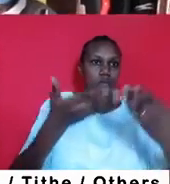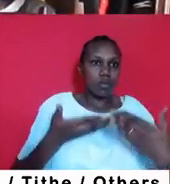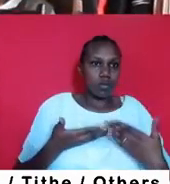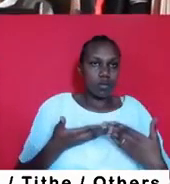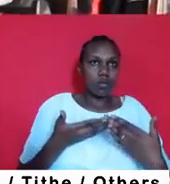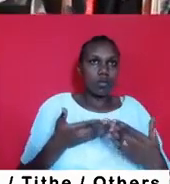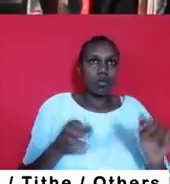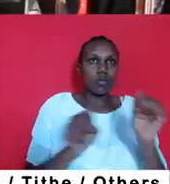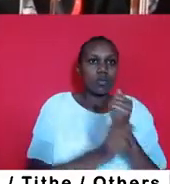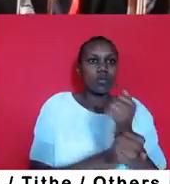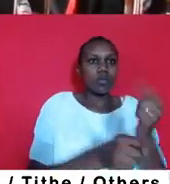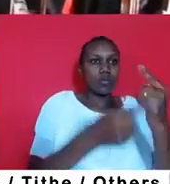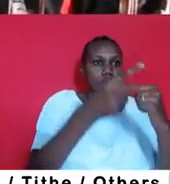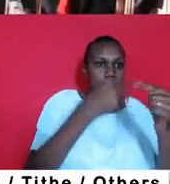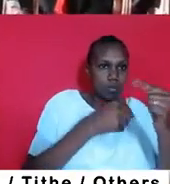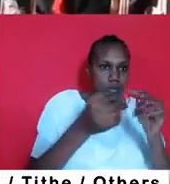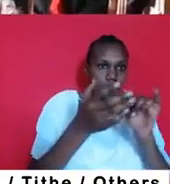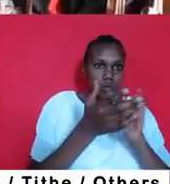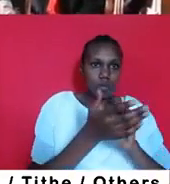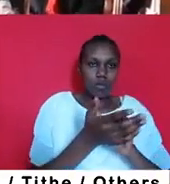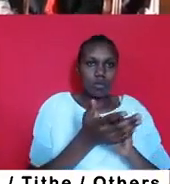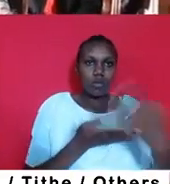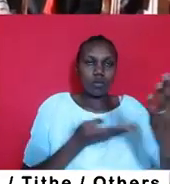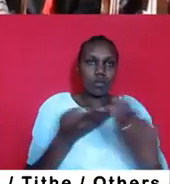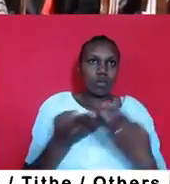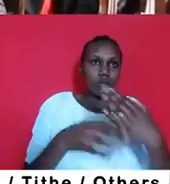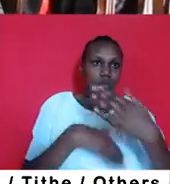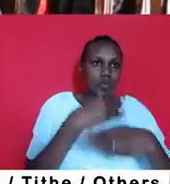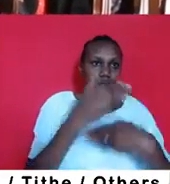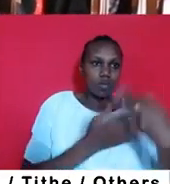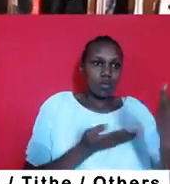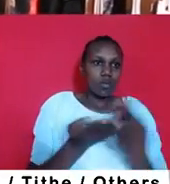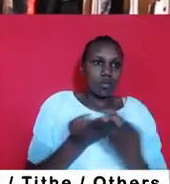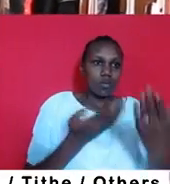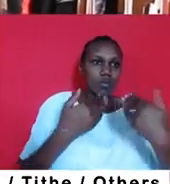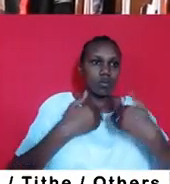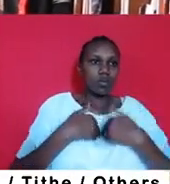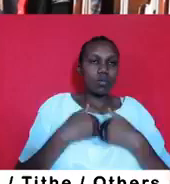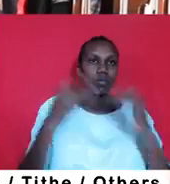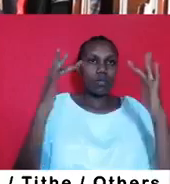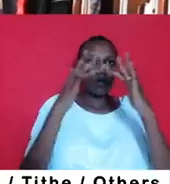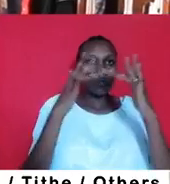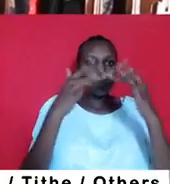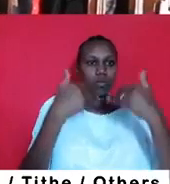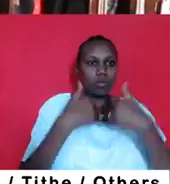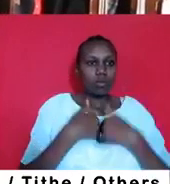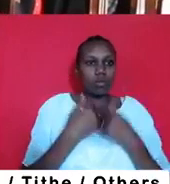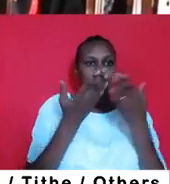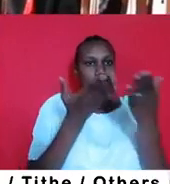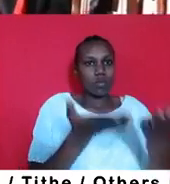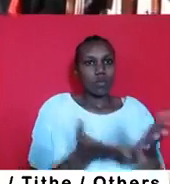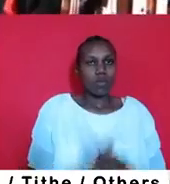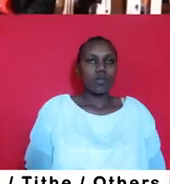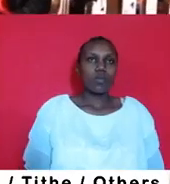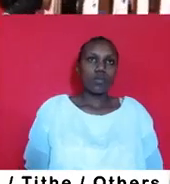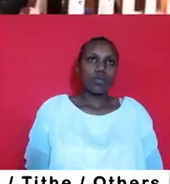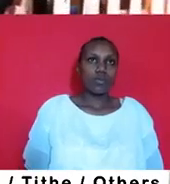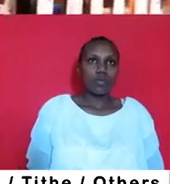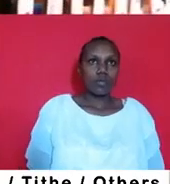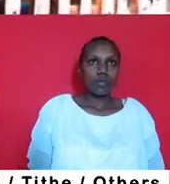wale hawawezi kufika katika ibada hizi zote, zinakuwa zikiangaziwa katika